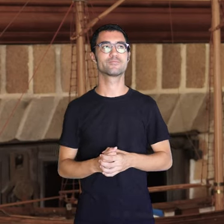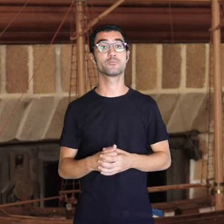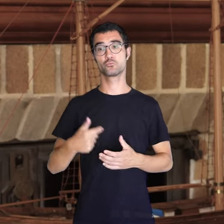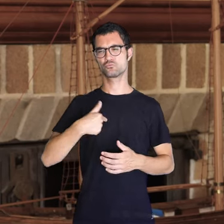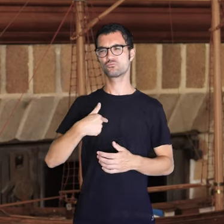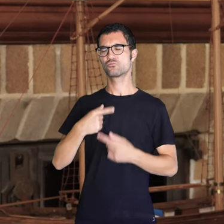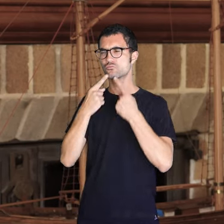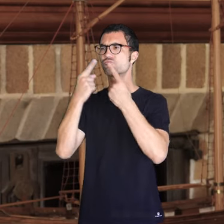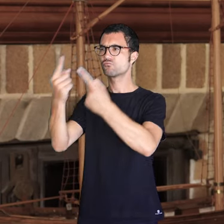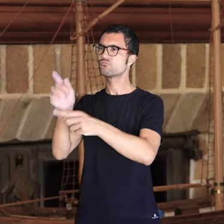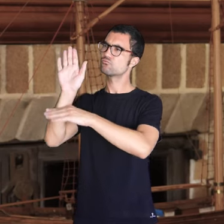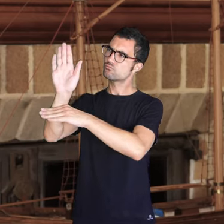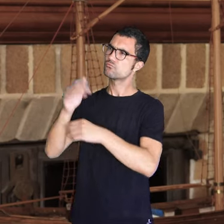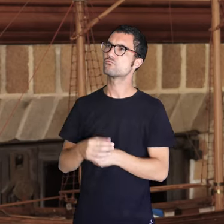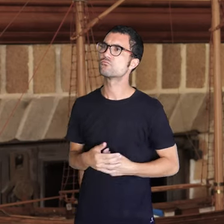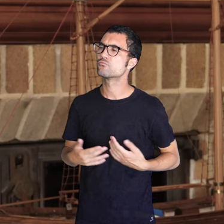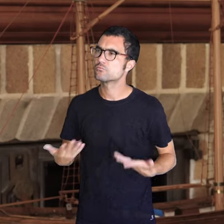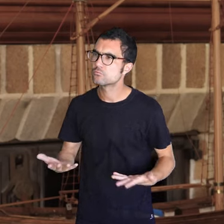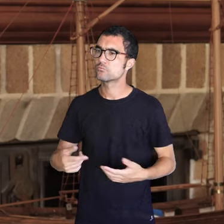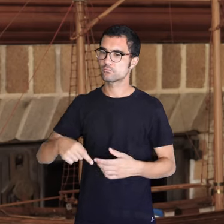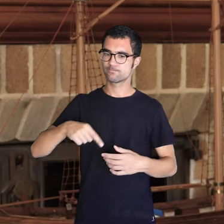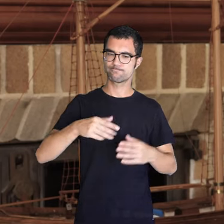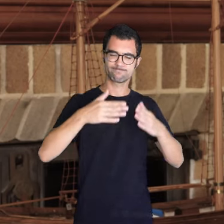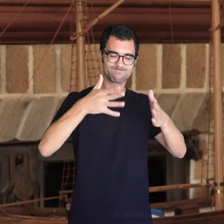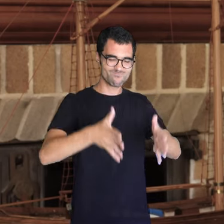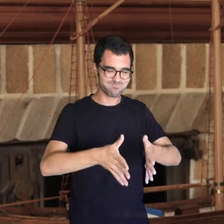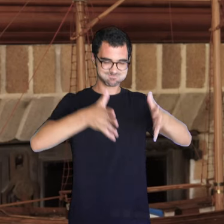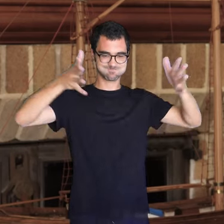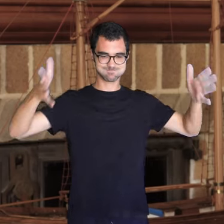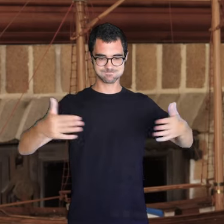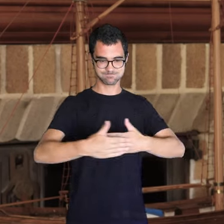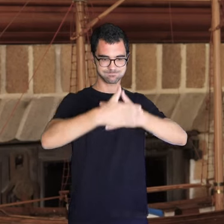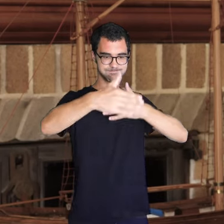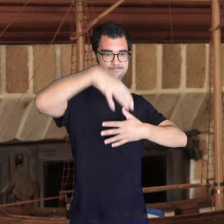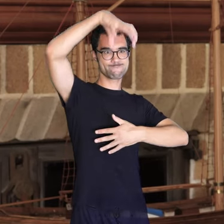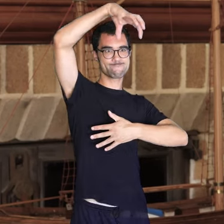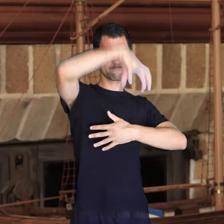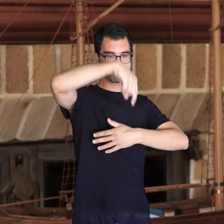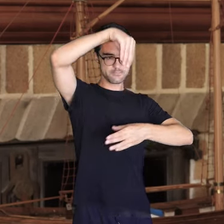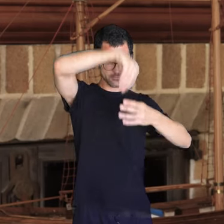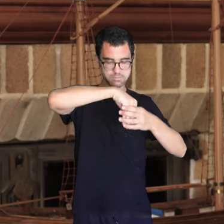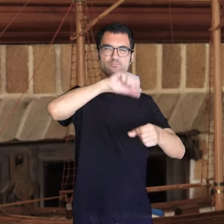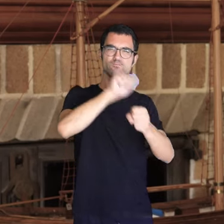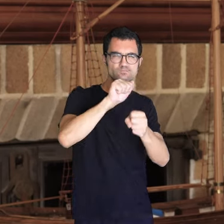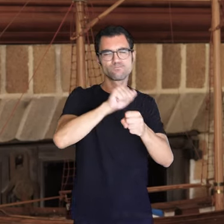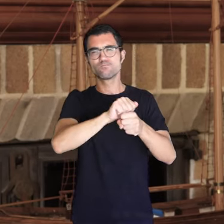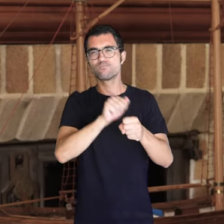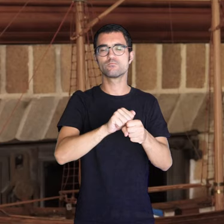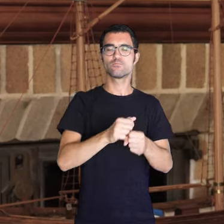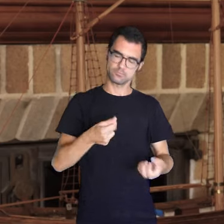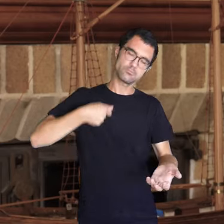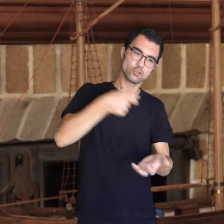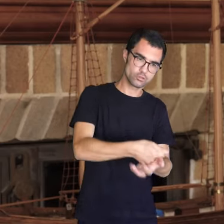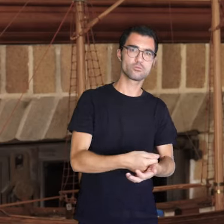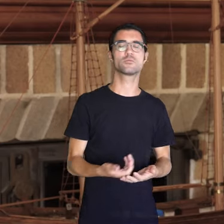a mon pare que si fèiem una nau un poc conforme per poder fer feina, per poder